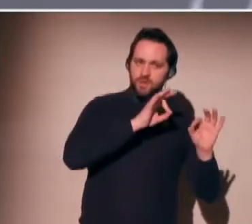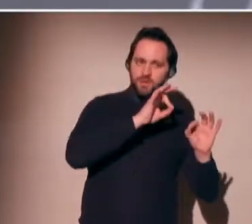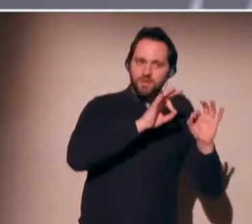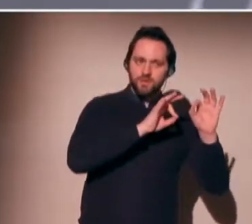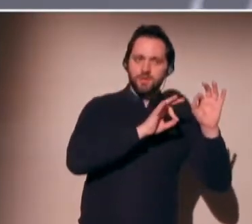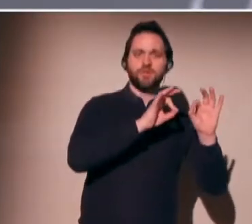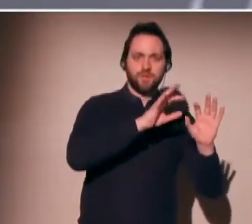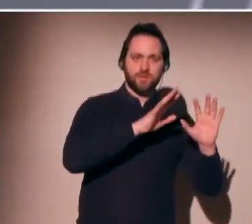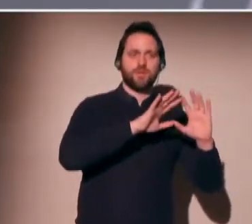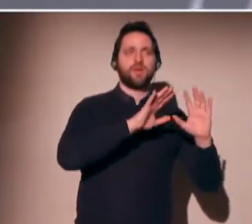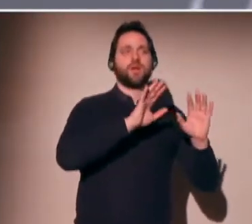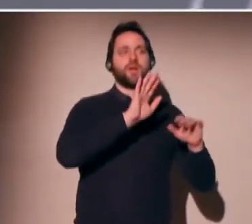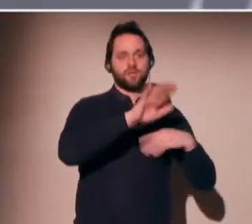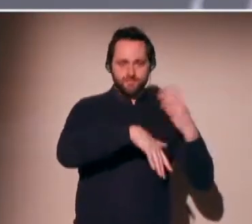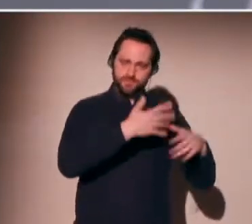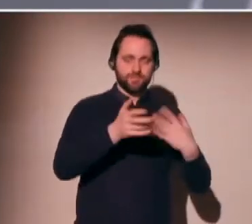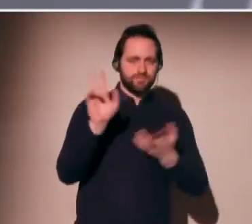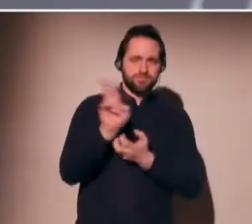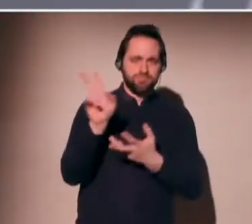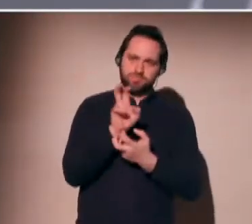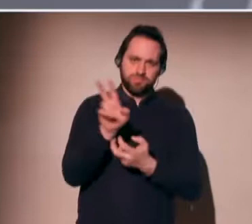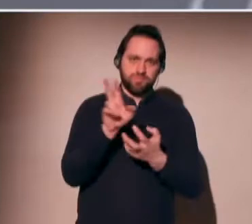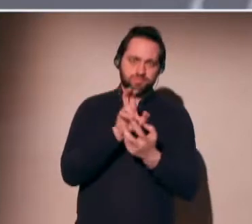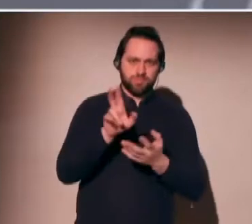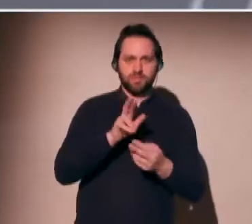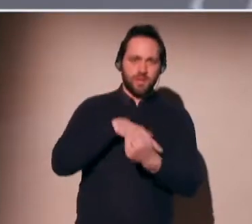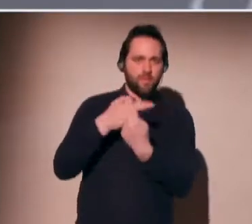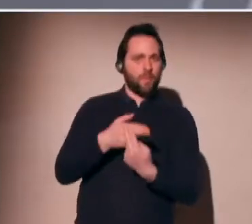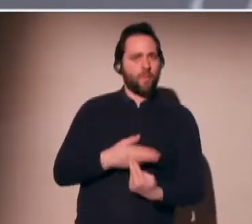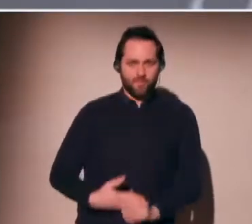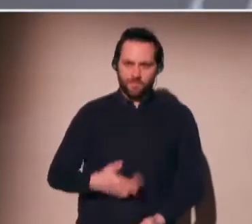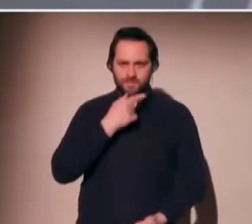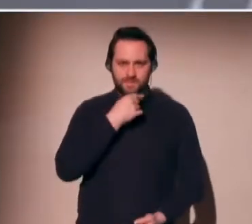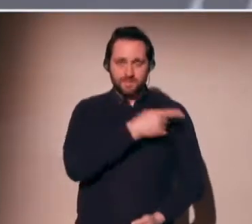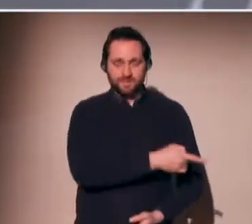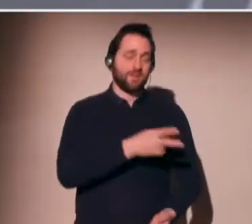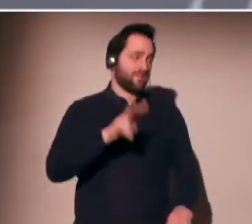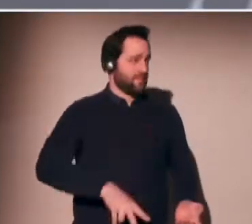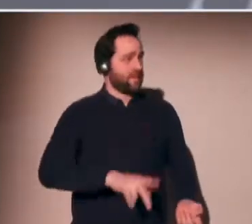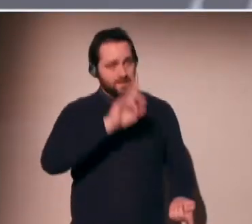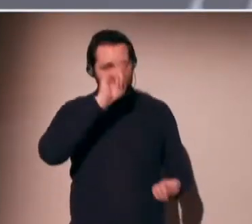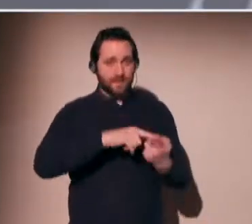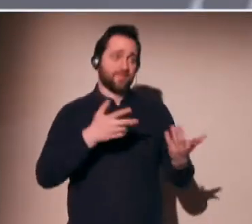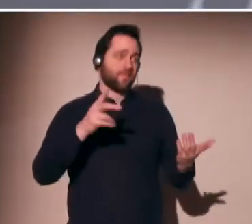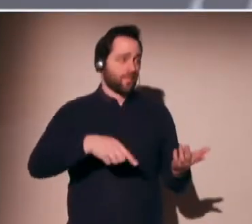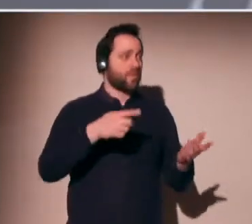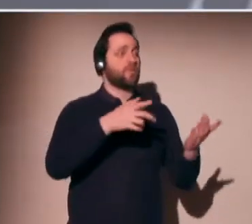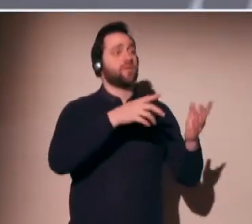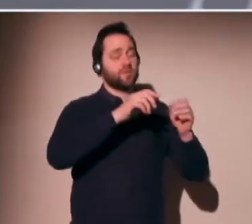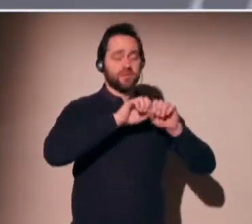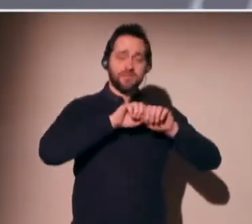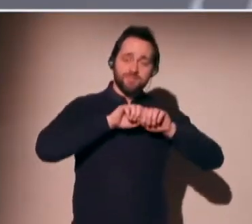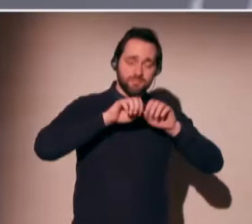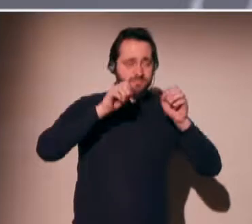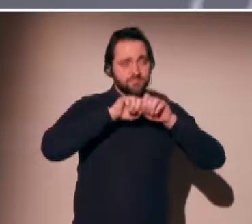pouvoir généraliser, c'est-à-dire que l'algorithme soit ensuite capable de faire trouver une bonne réponse pour des données